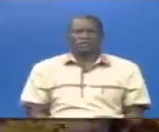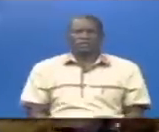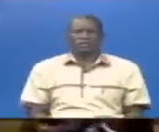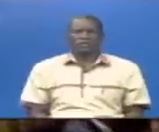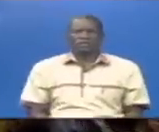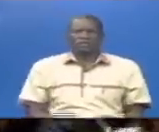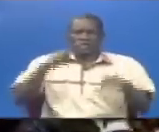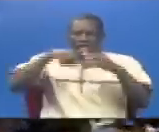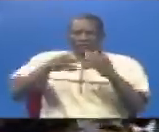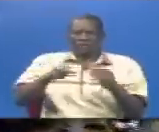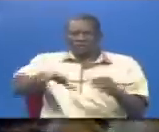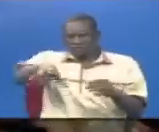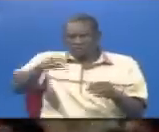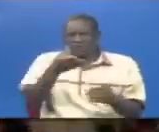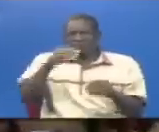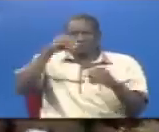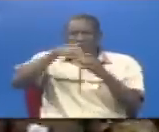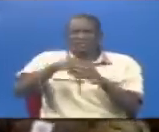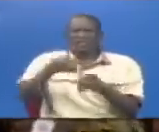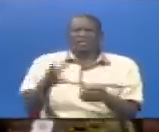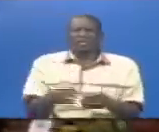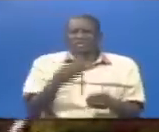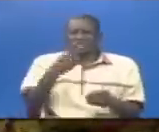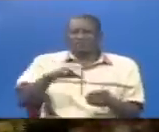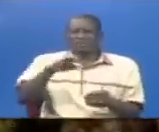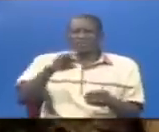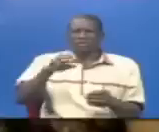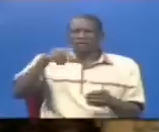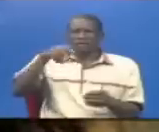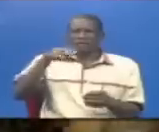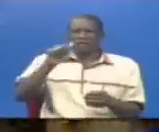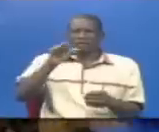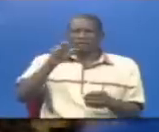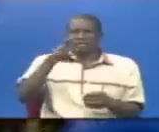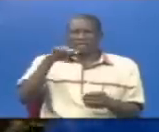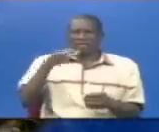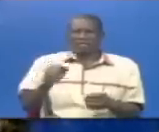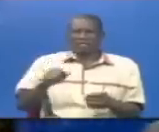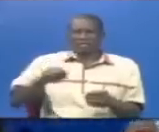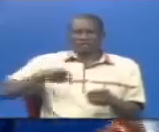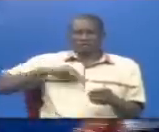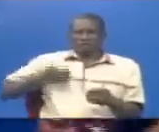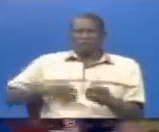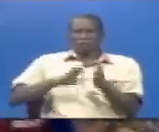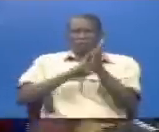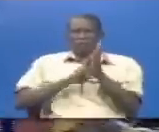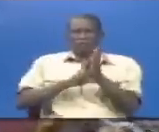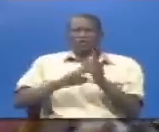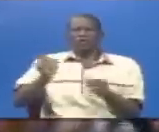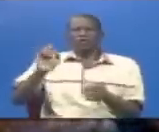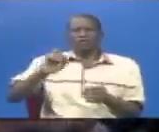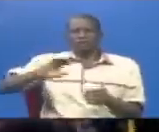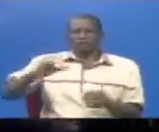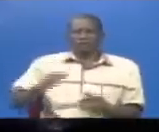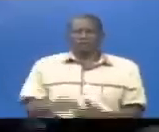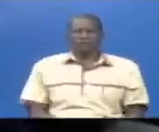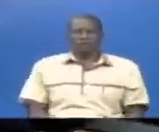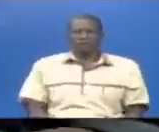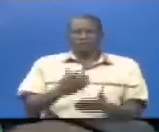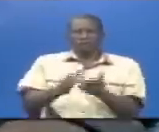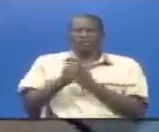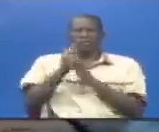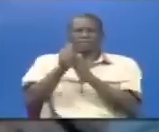Wanaingia ndani, wanawatoa pale. Unamuona Esther Pasaris, mwakilishi wa kike wa kaunti ya Nairobi. Baadhi ya